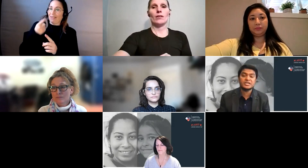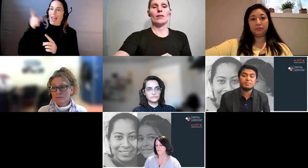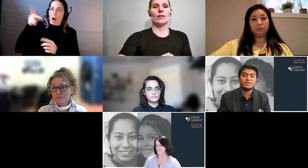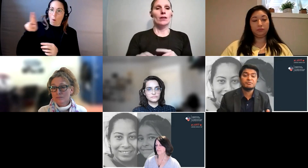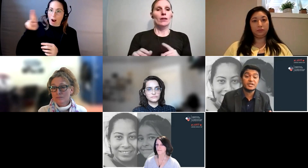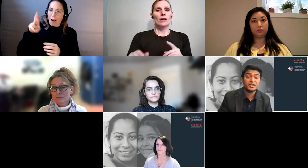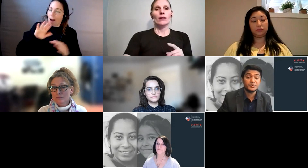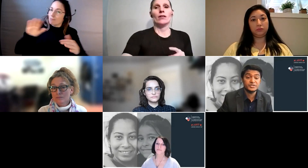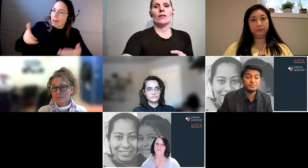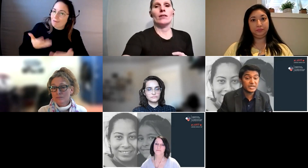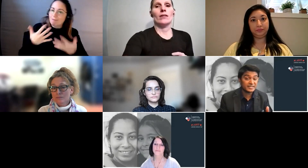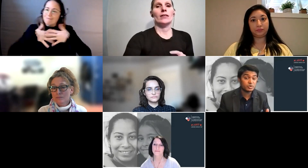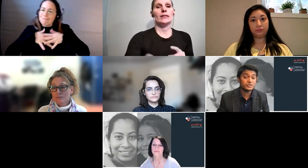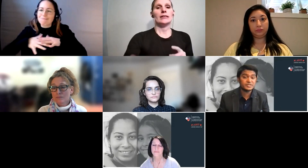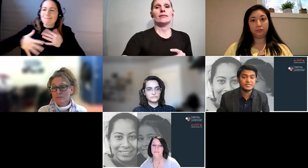Donc, les